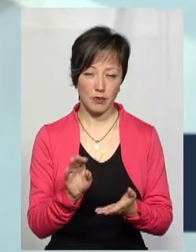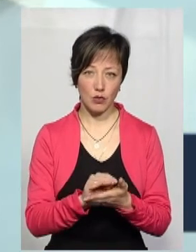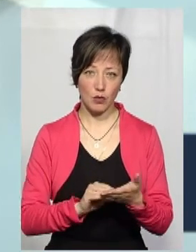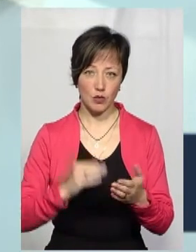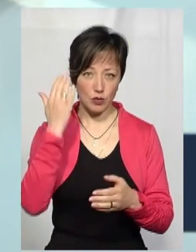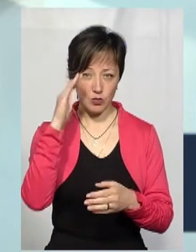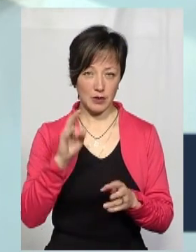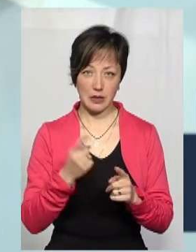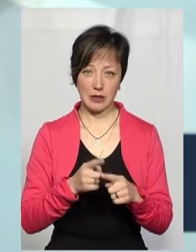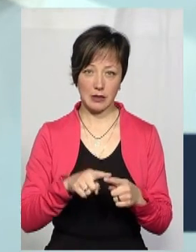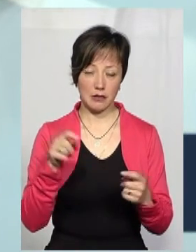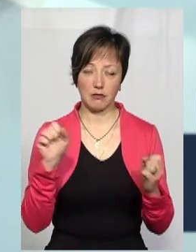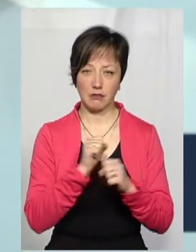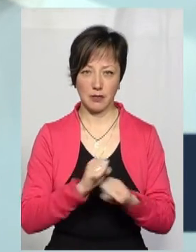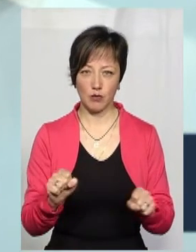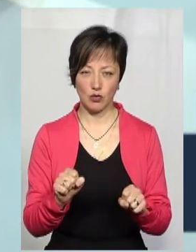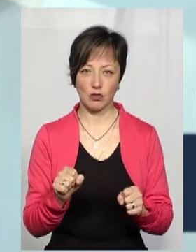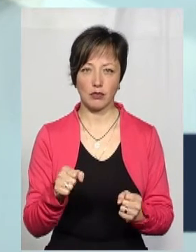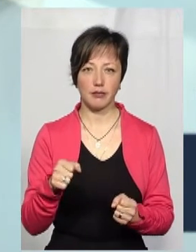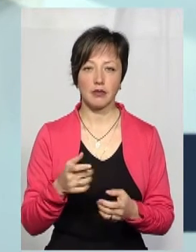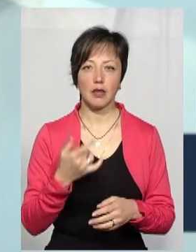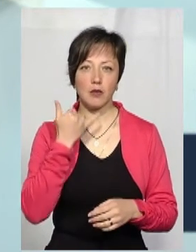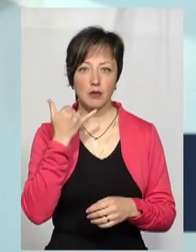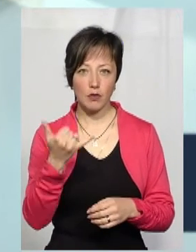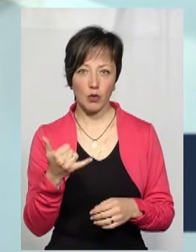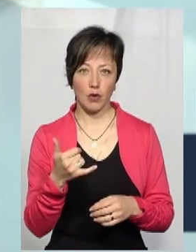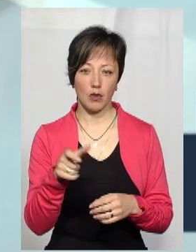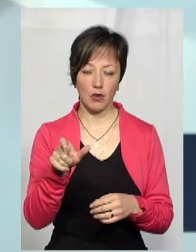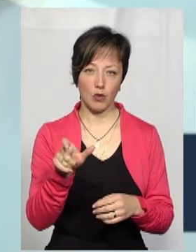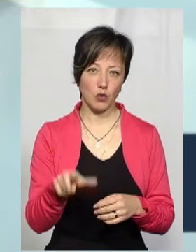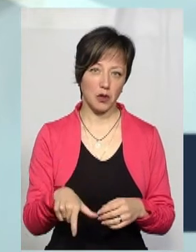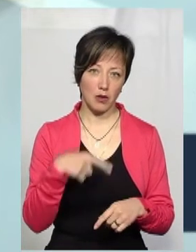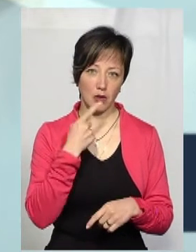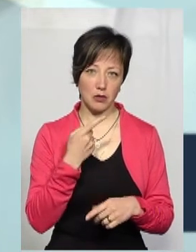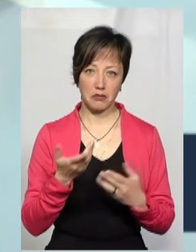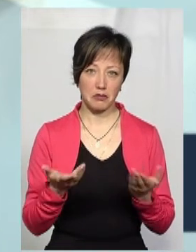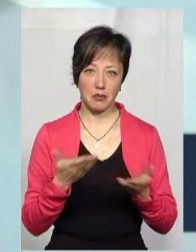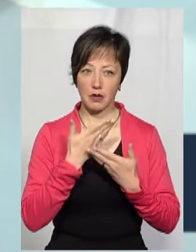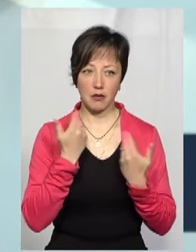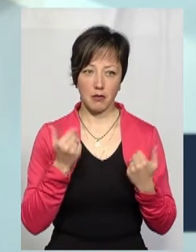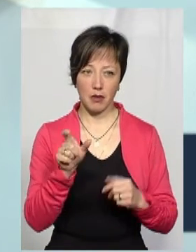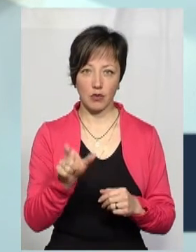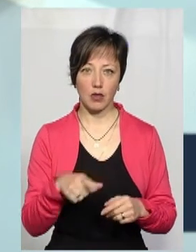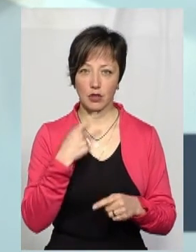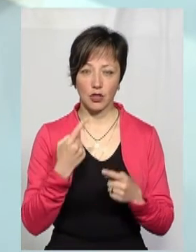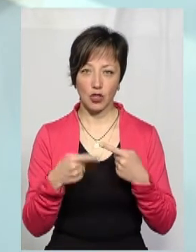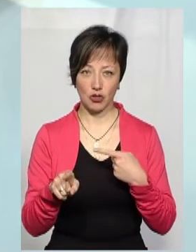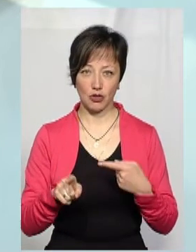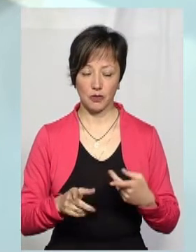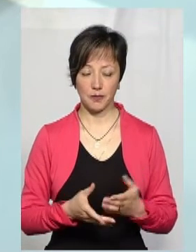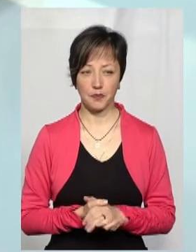теж неприпустимо, тому що перезвонюють потім по тих даних, а вказується, там нема особи, там, кажуть, що це